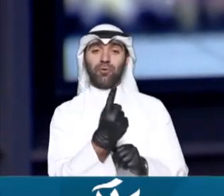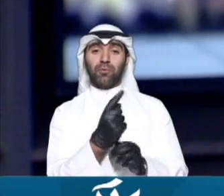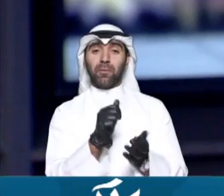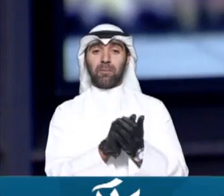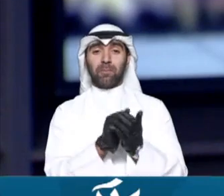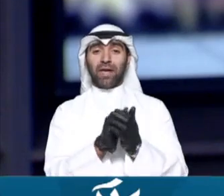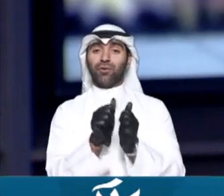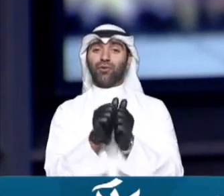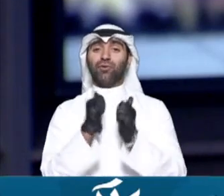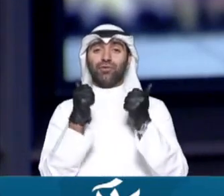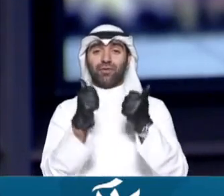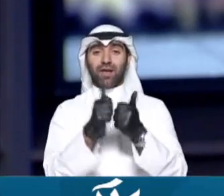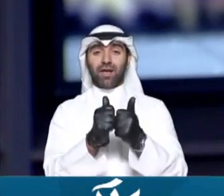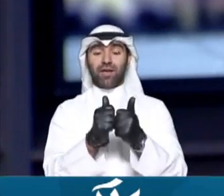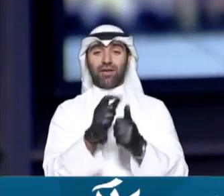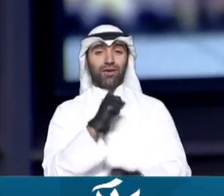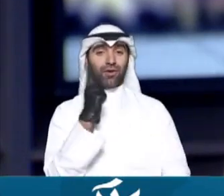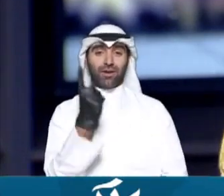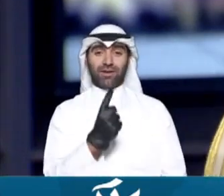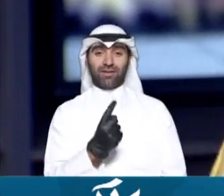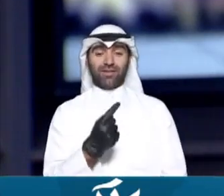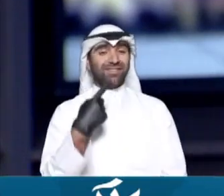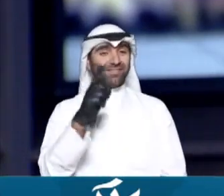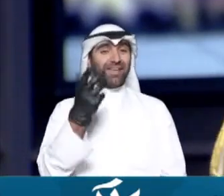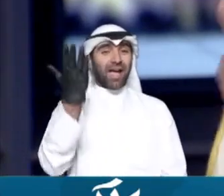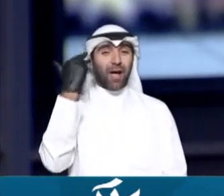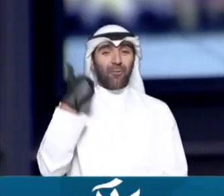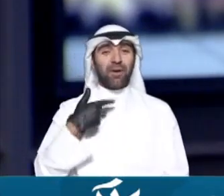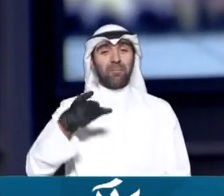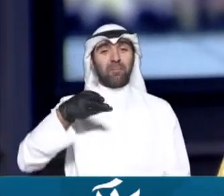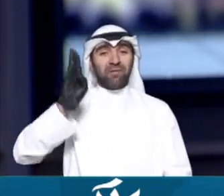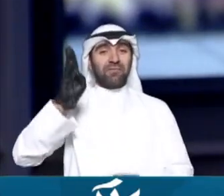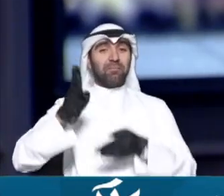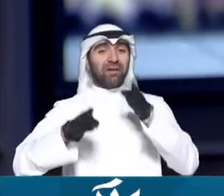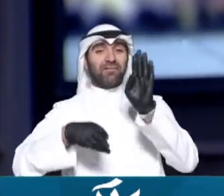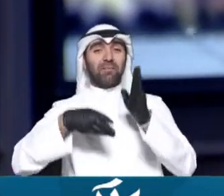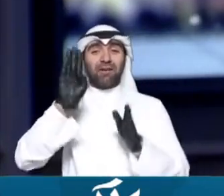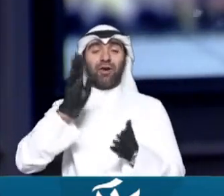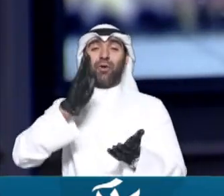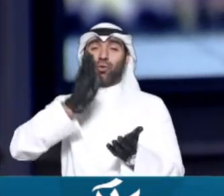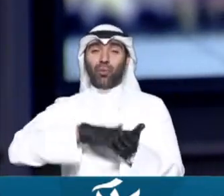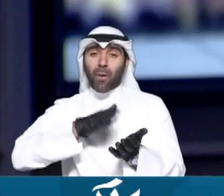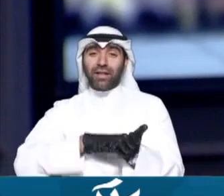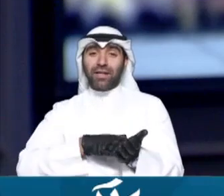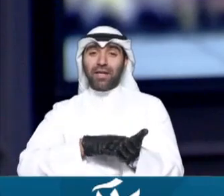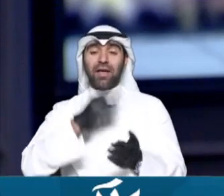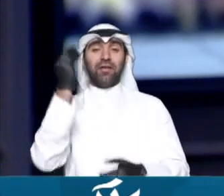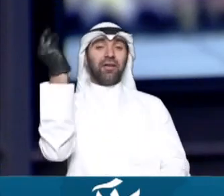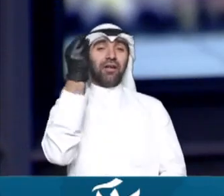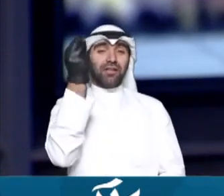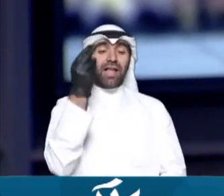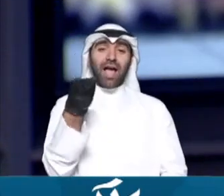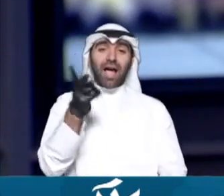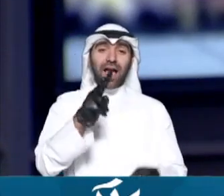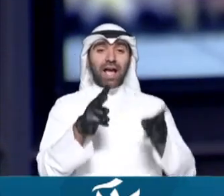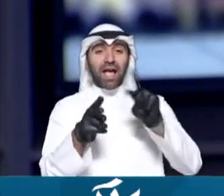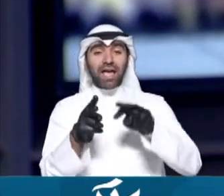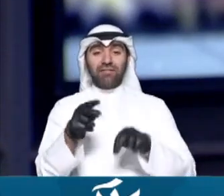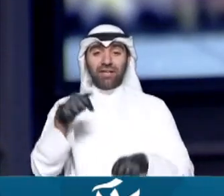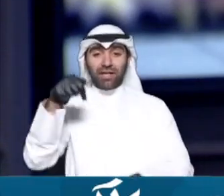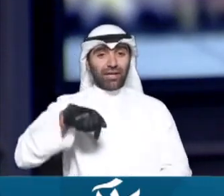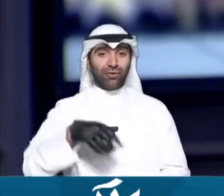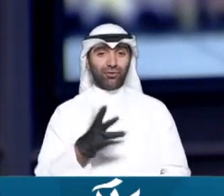الحقيقة نحس فيها يوم كنا كله برا بالدواوين ولا في البر ولا في الطلعات. الحين. نعم. فرصتك. نعم. تعطي